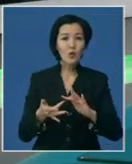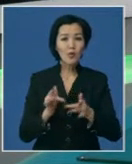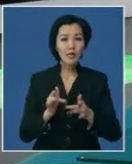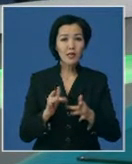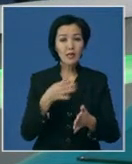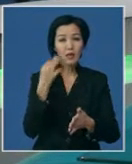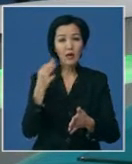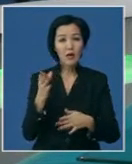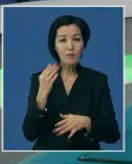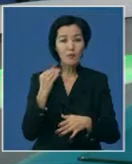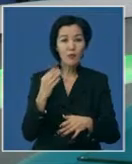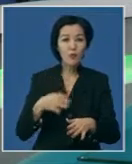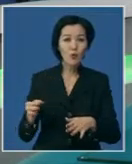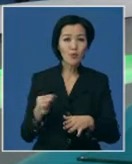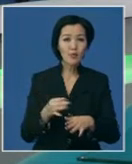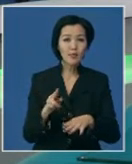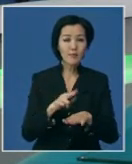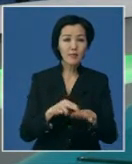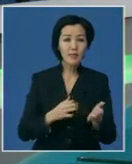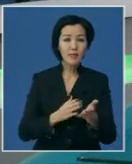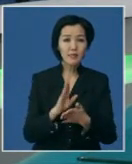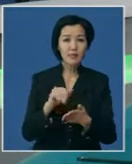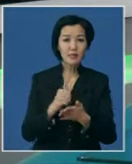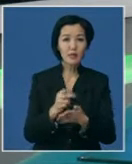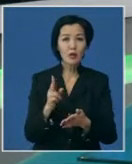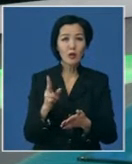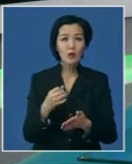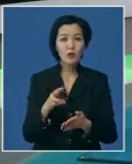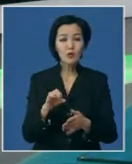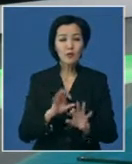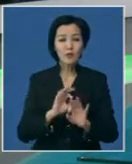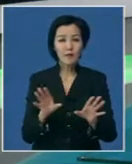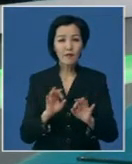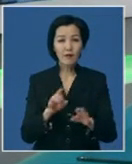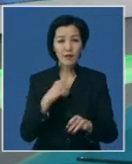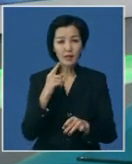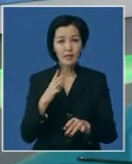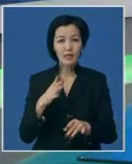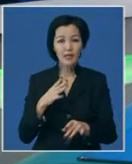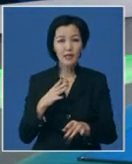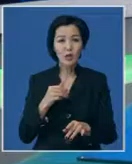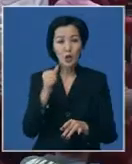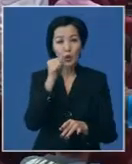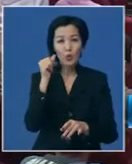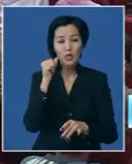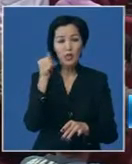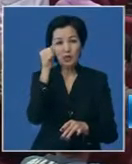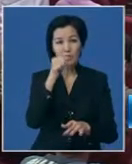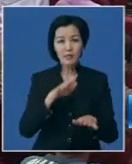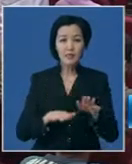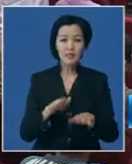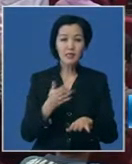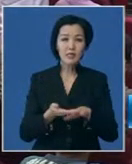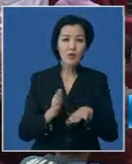есеп берген Алматы облыстық жергілікті полиция қызметінің бастығы Марат Күштібаев айтты. Мәліметіне сүйенсек, өткен жылмен салыстырғанда